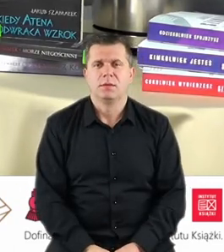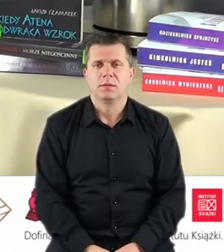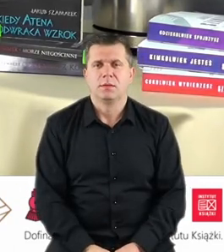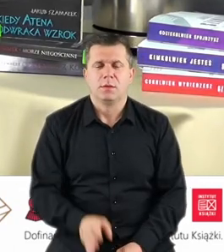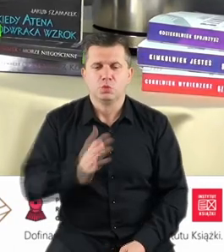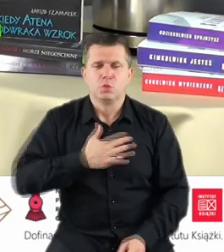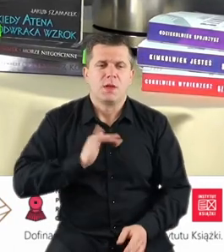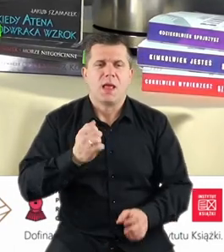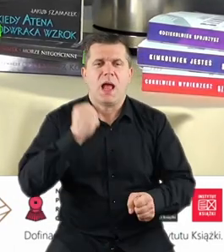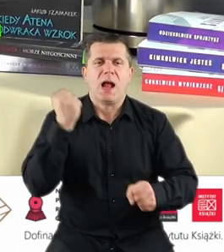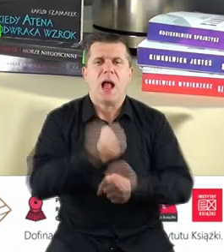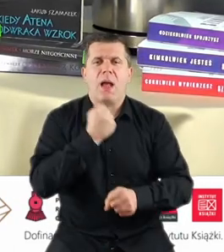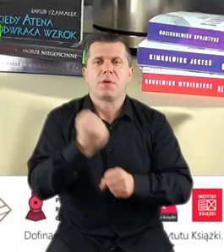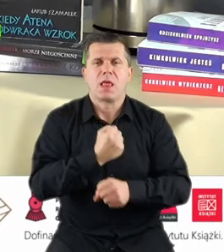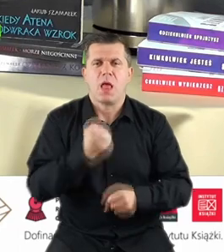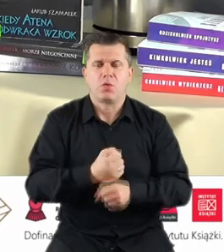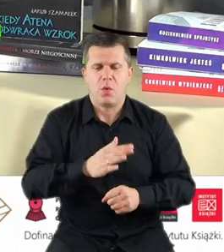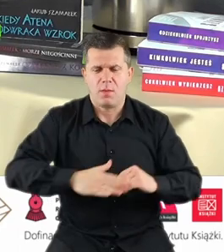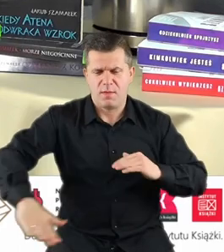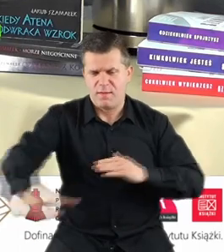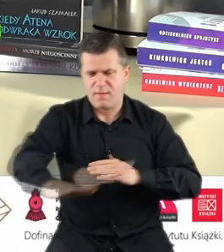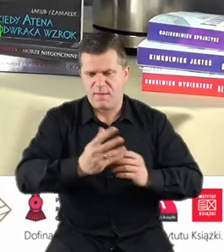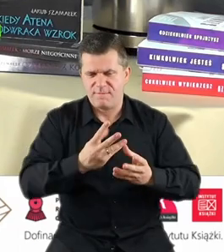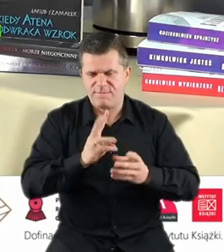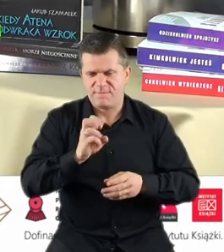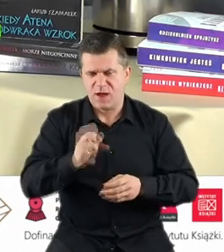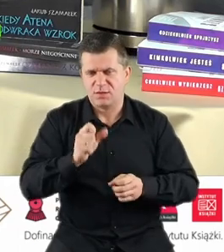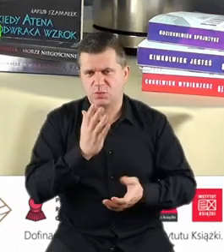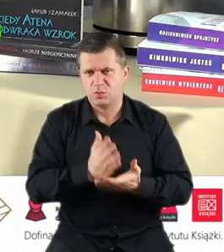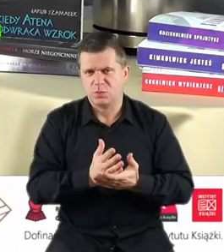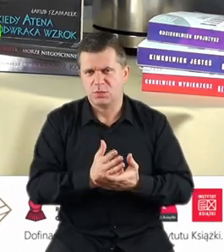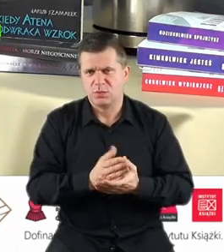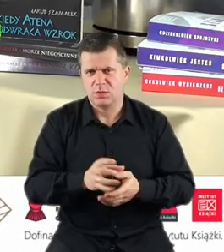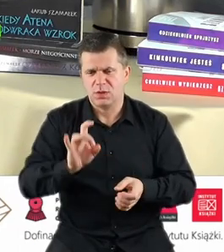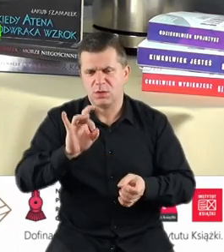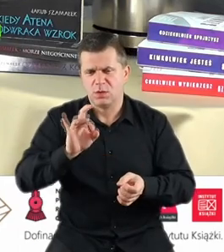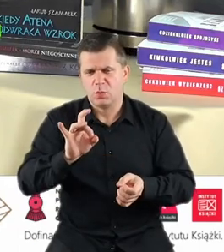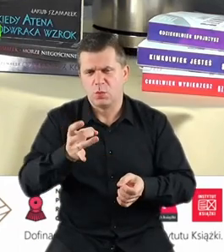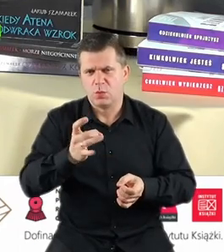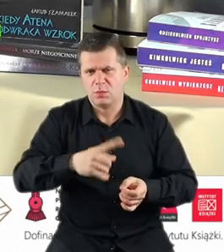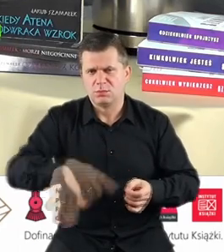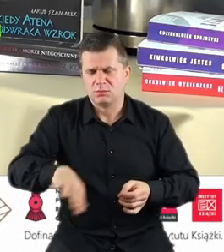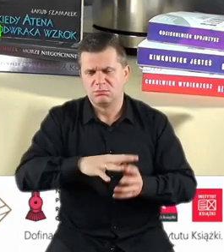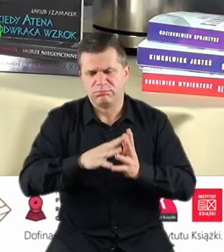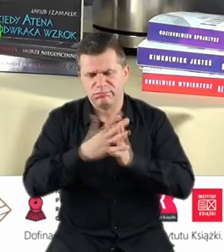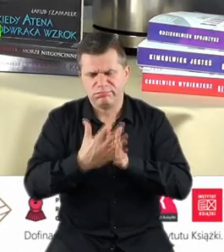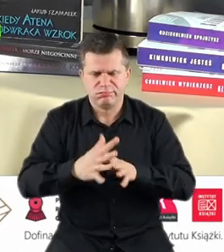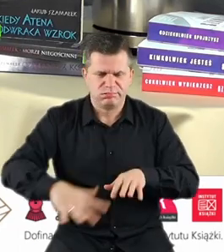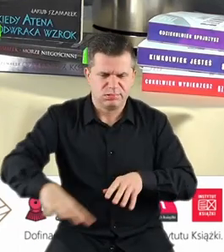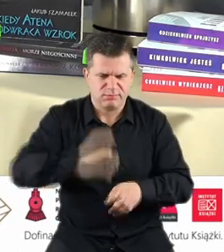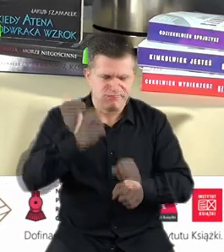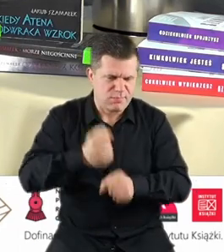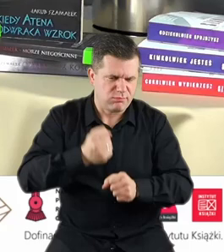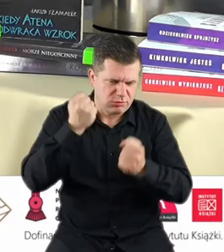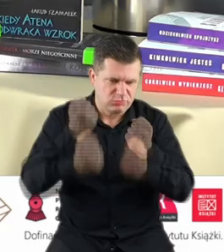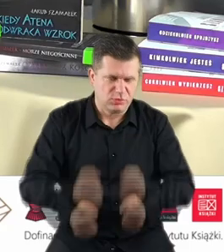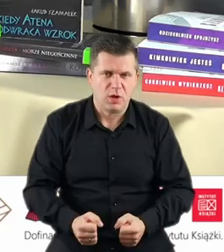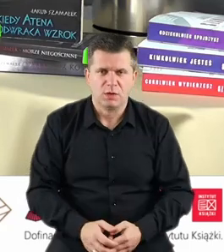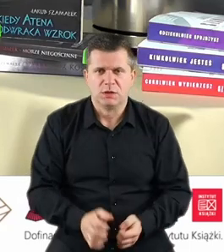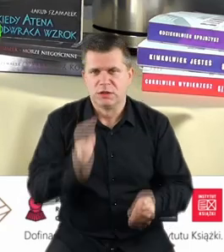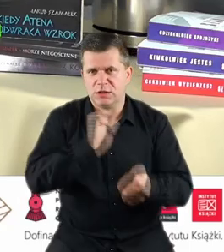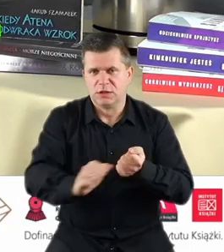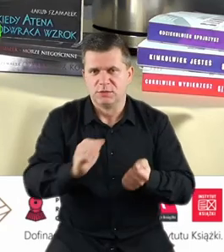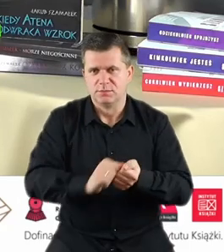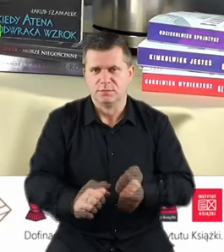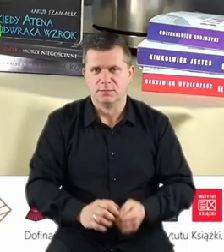czułem jak kamieniołomie, bo zdejmowaliśmy warstwę jakiegoś spalonego gruzu, bo rzymski fort w Rumunii, który został